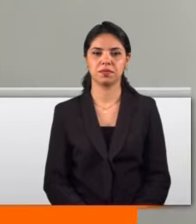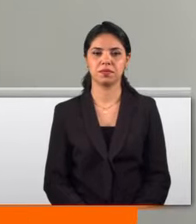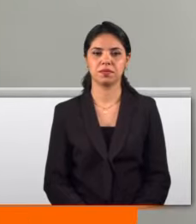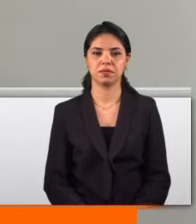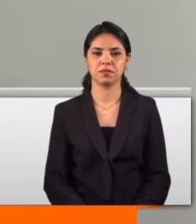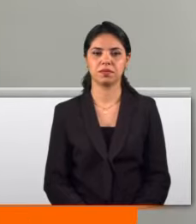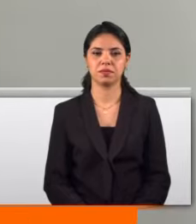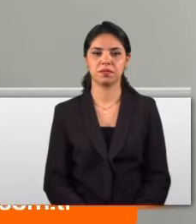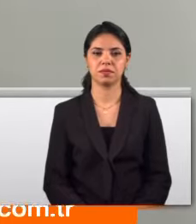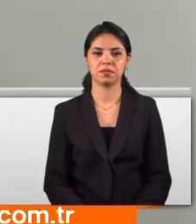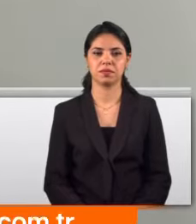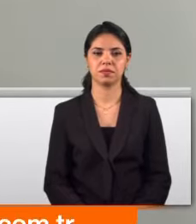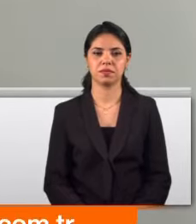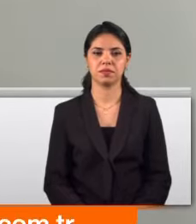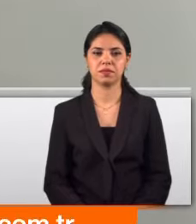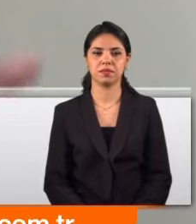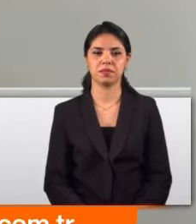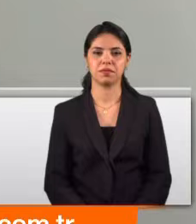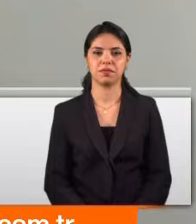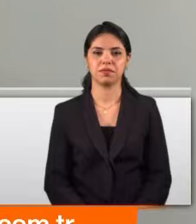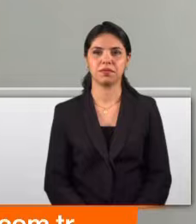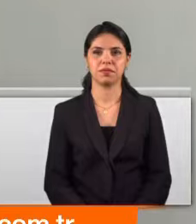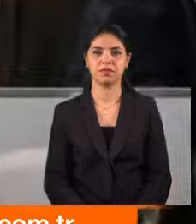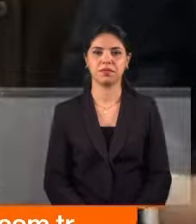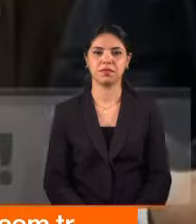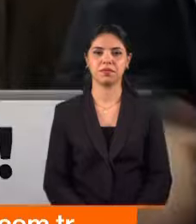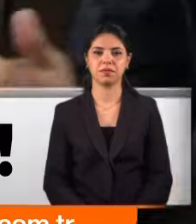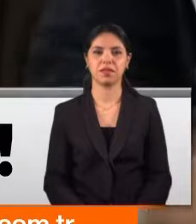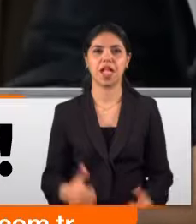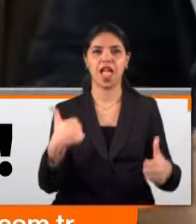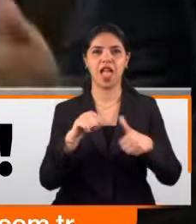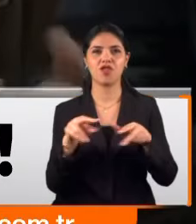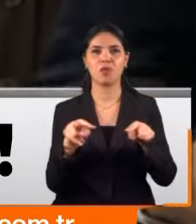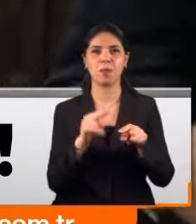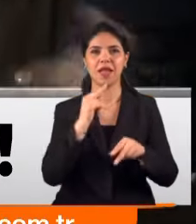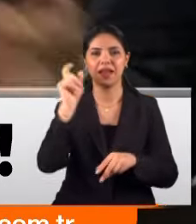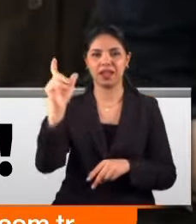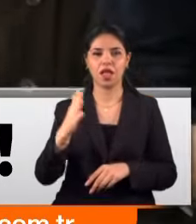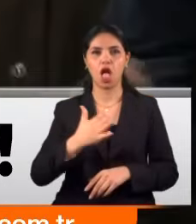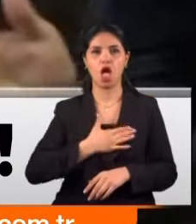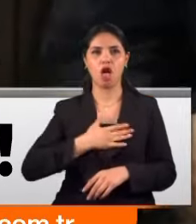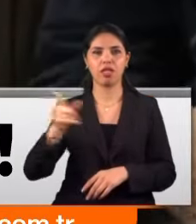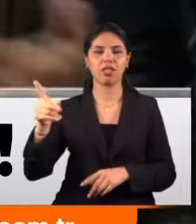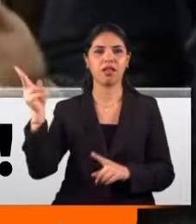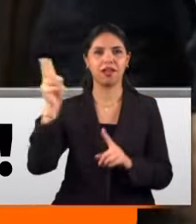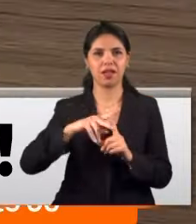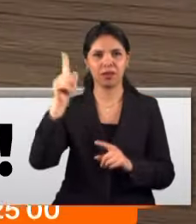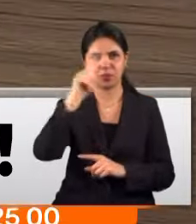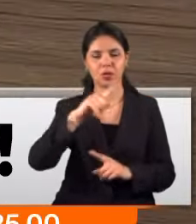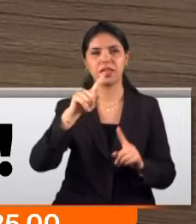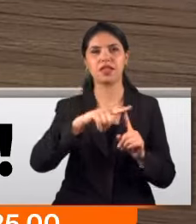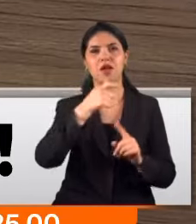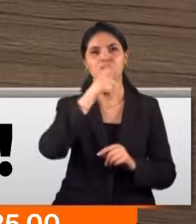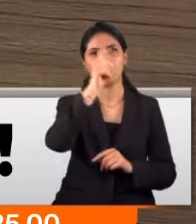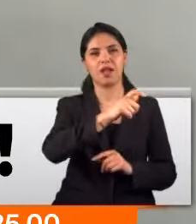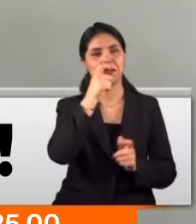yoğundum. Benim mazeretim var. Benim gelenim gidenim çok. Eşi Meral Özcan'ın en ön safta yer alması da Tanju Özcan'ın